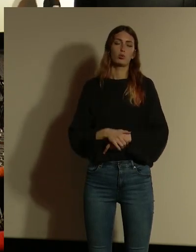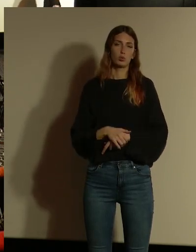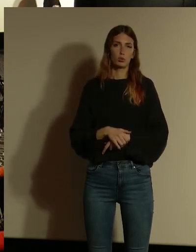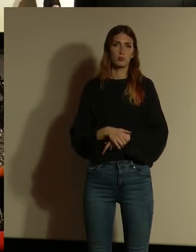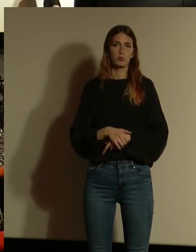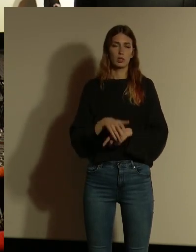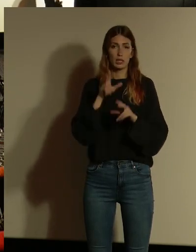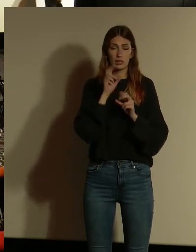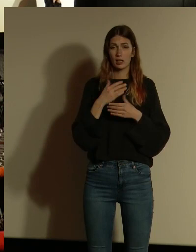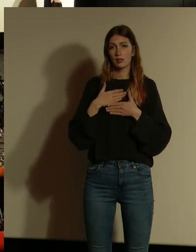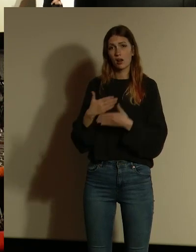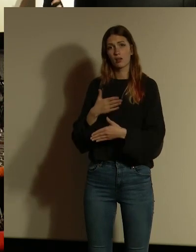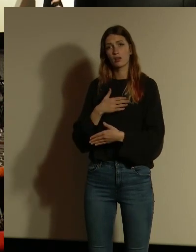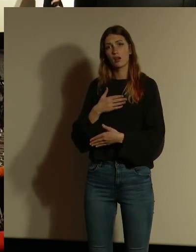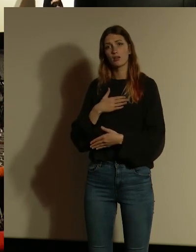Siiralt tahan tänada oma sõpru,